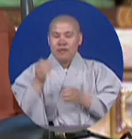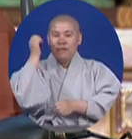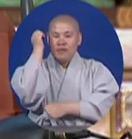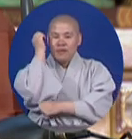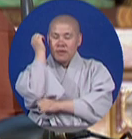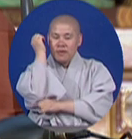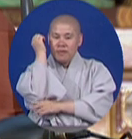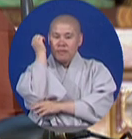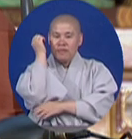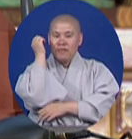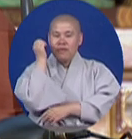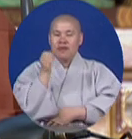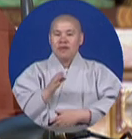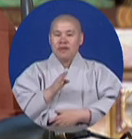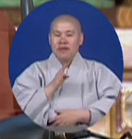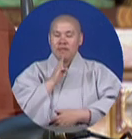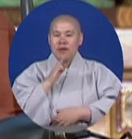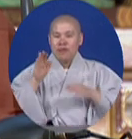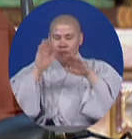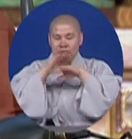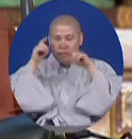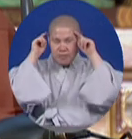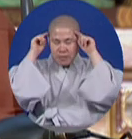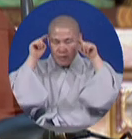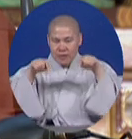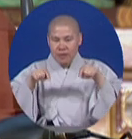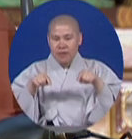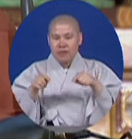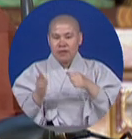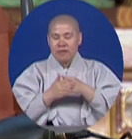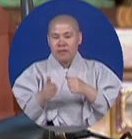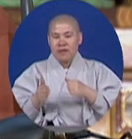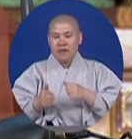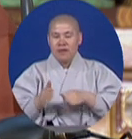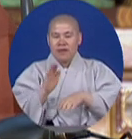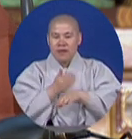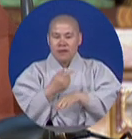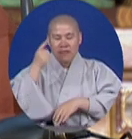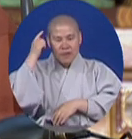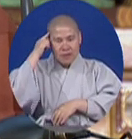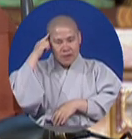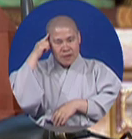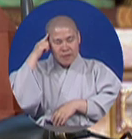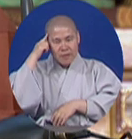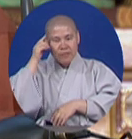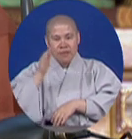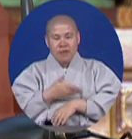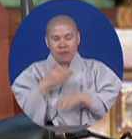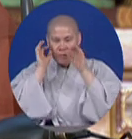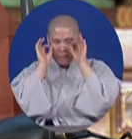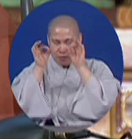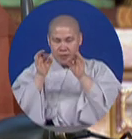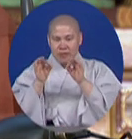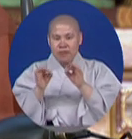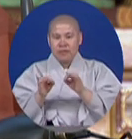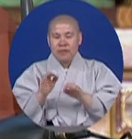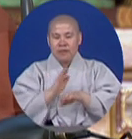근본이 바로 이게 무명이라고 하는 그런 망견이고 망상이고